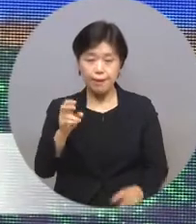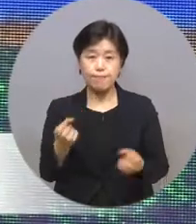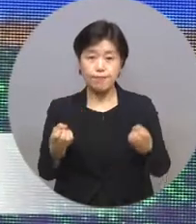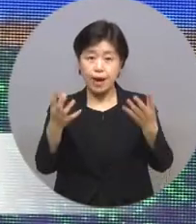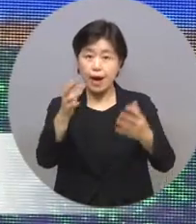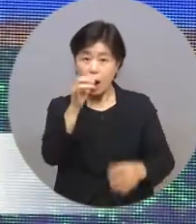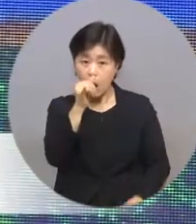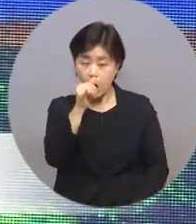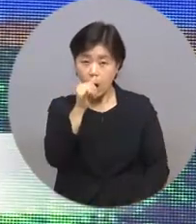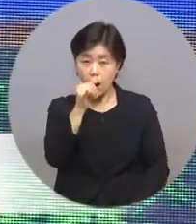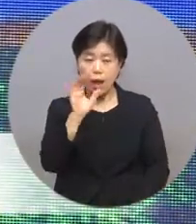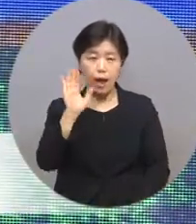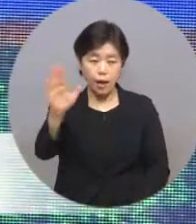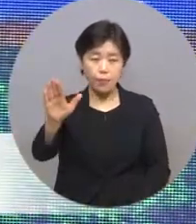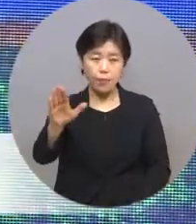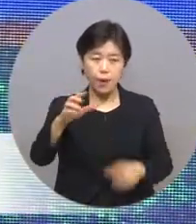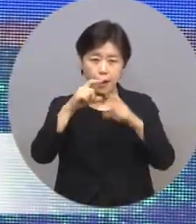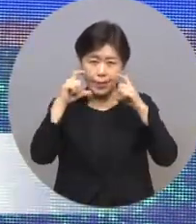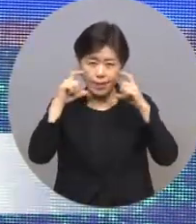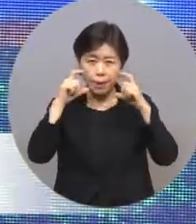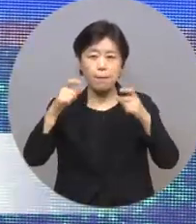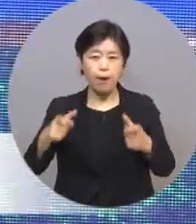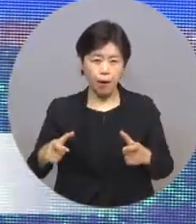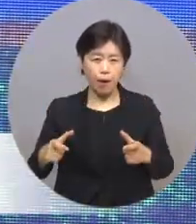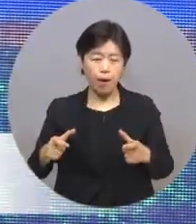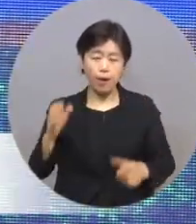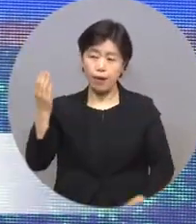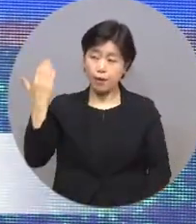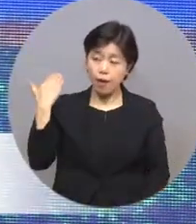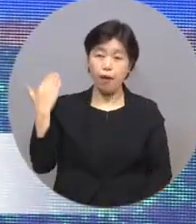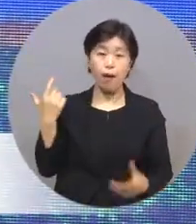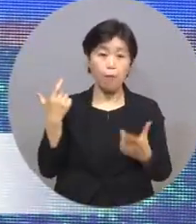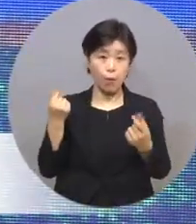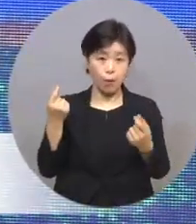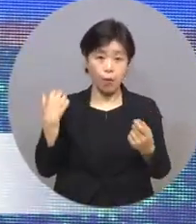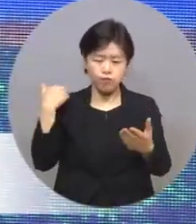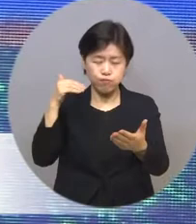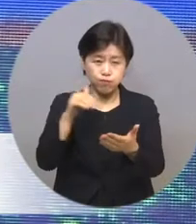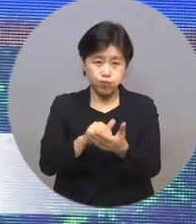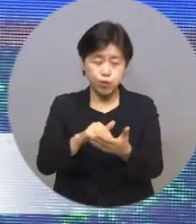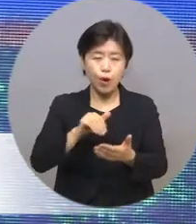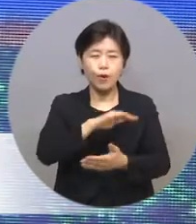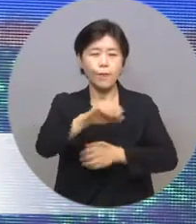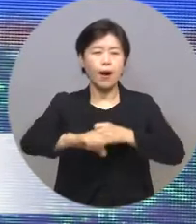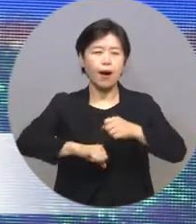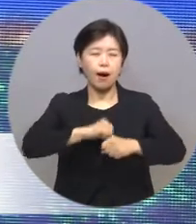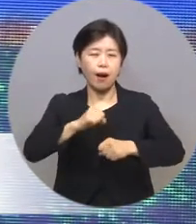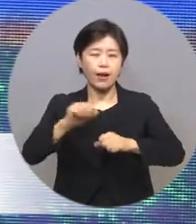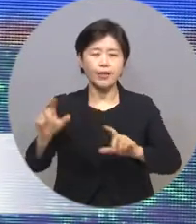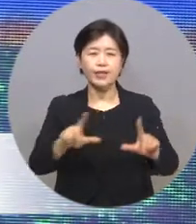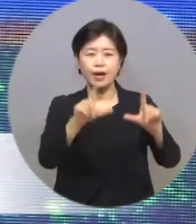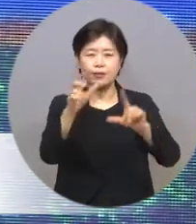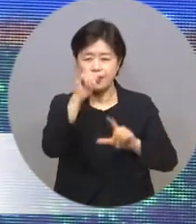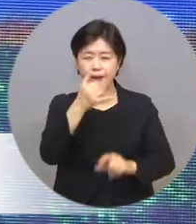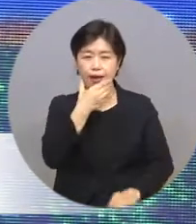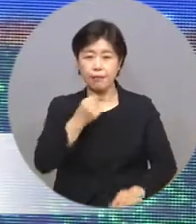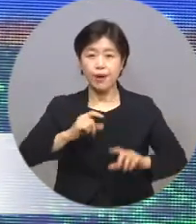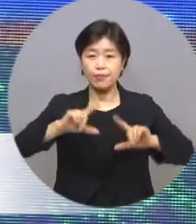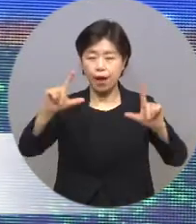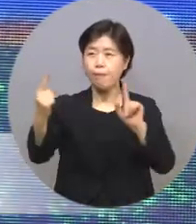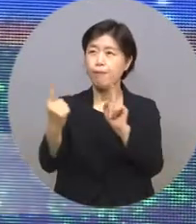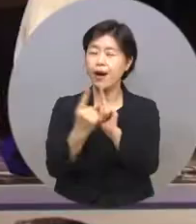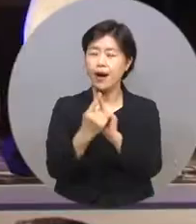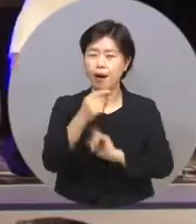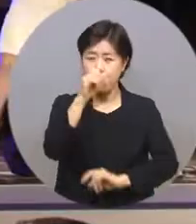마스크를 벗어 던지고 예전처럼 우리가 하고 싶은 것들을 마음대로 하는 그날이 오기를 간절히